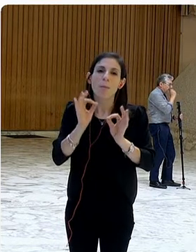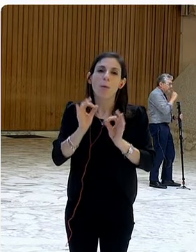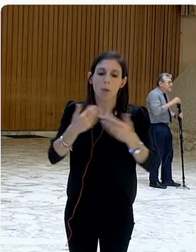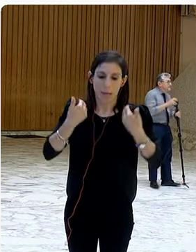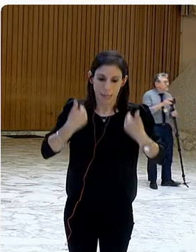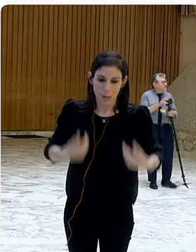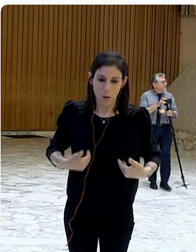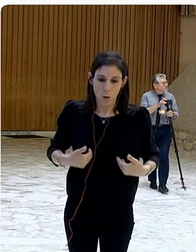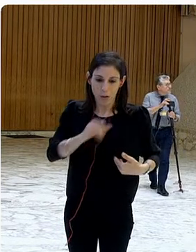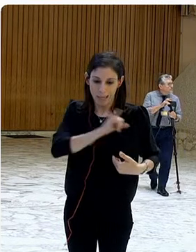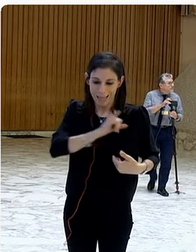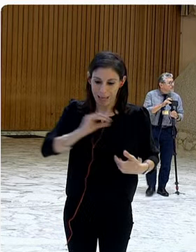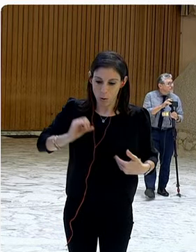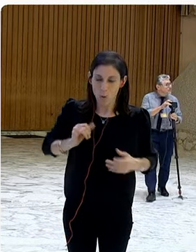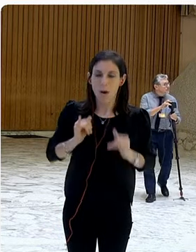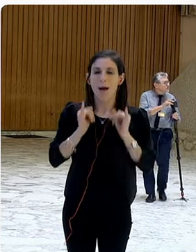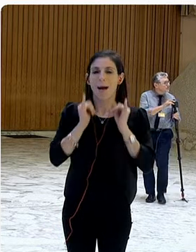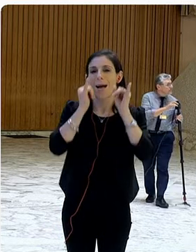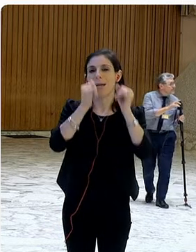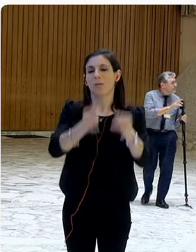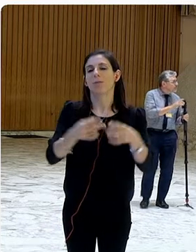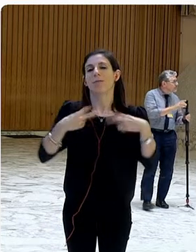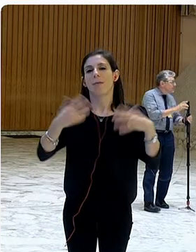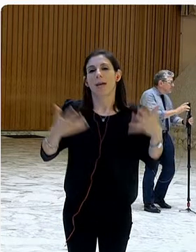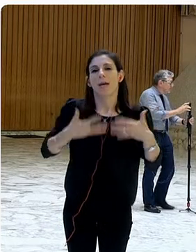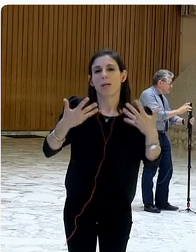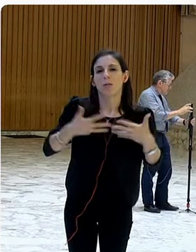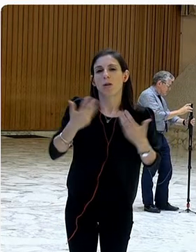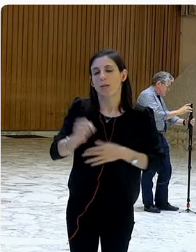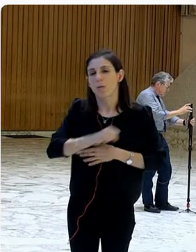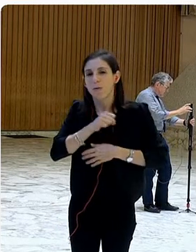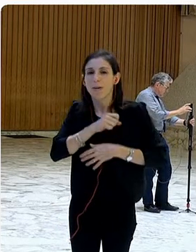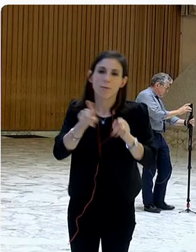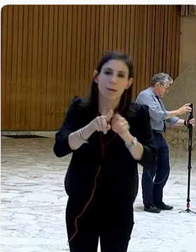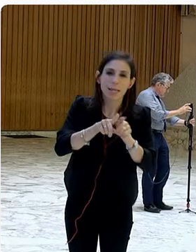vivre les joies et les peines de mes frères et sœurs comme si elles étaient miennes.